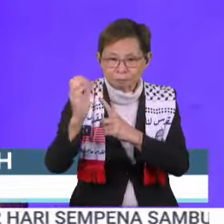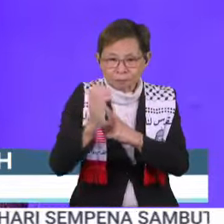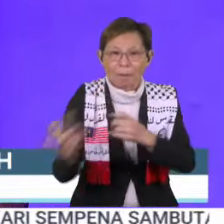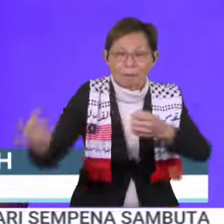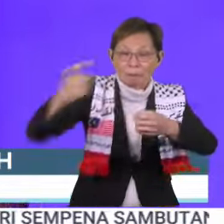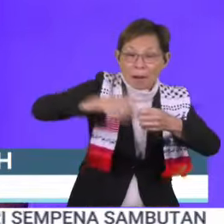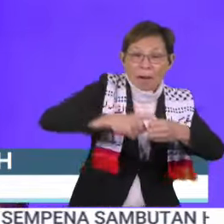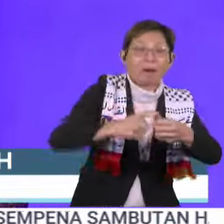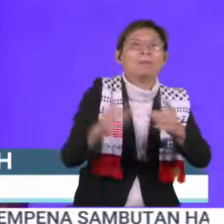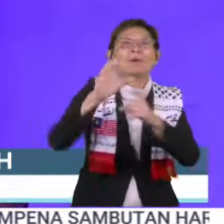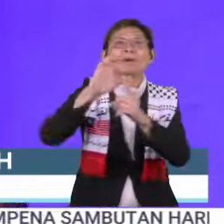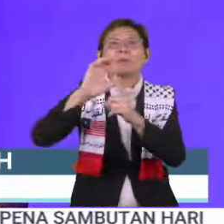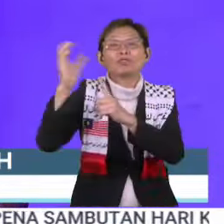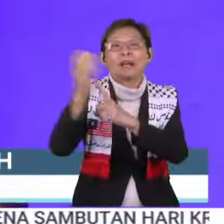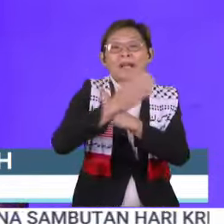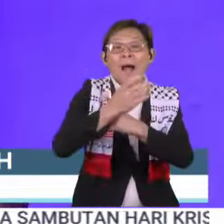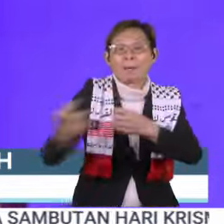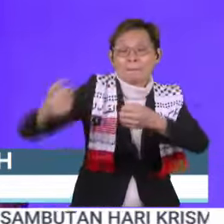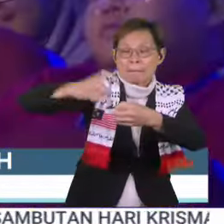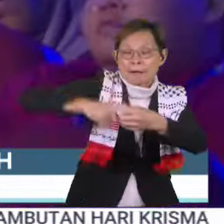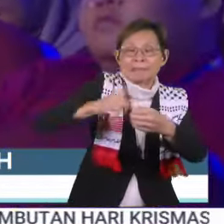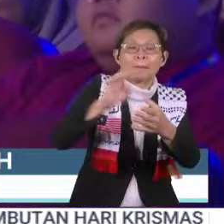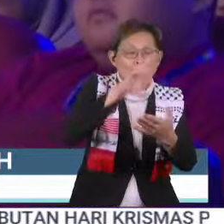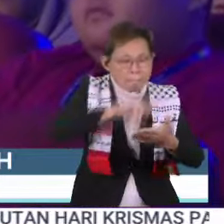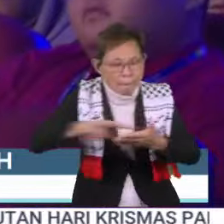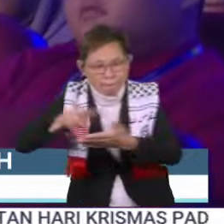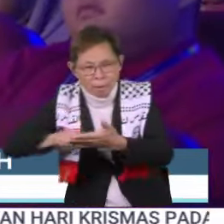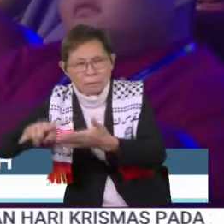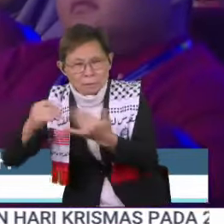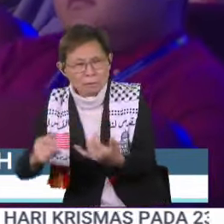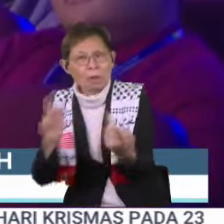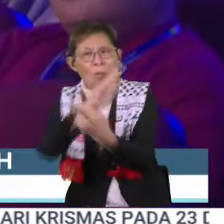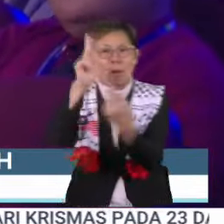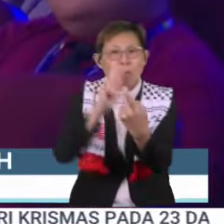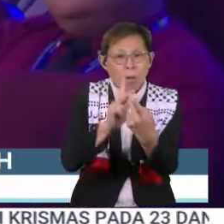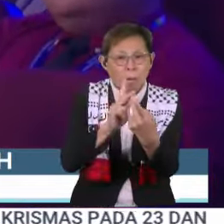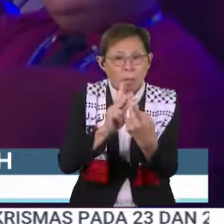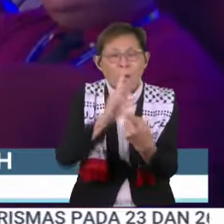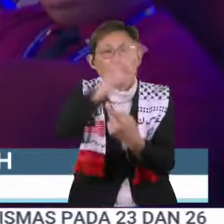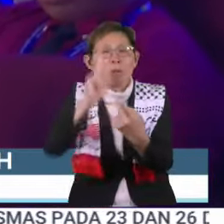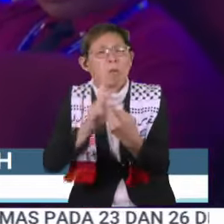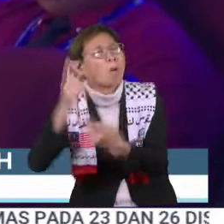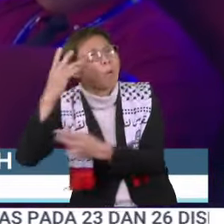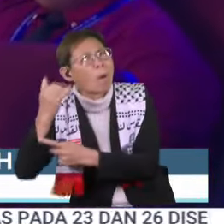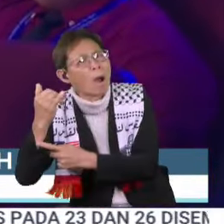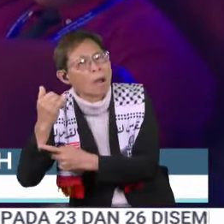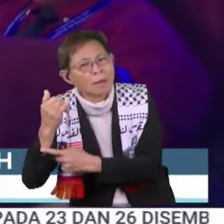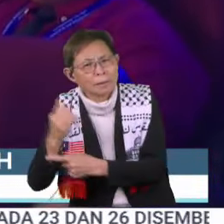kaitan dengan membaca. Dan ini lebih relevan ya, Puan Latif, kerana